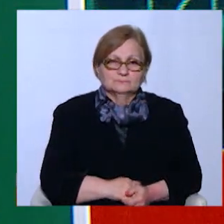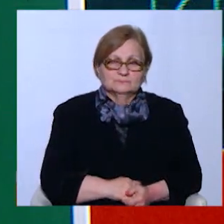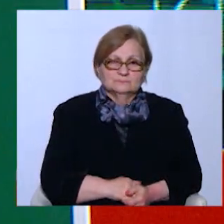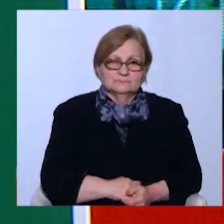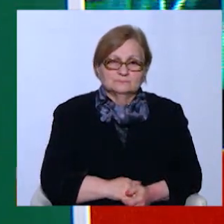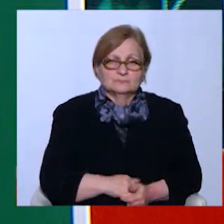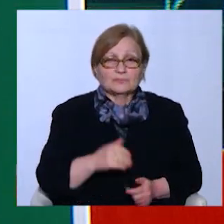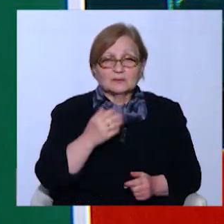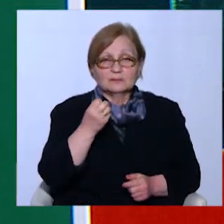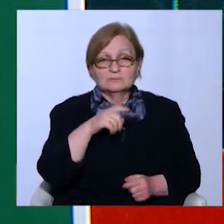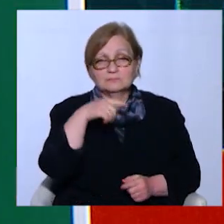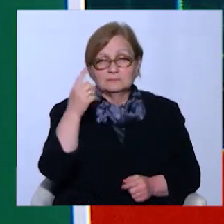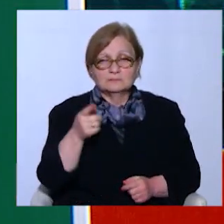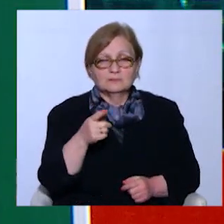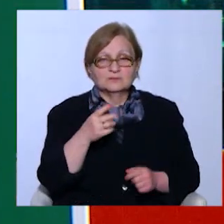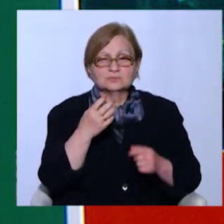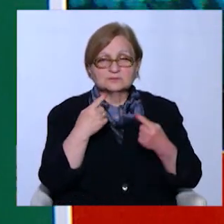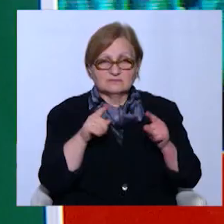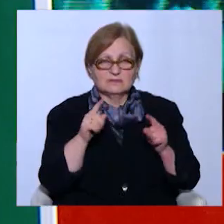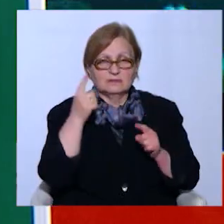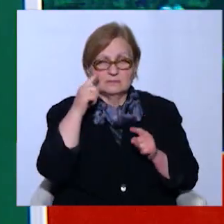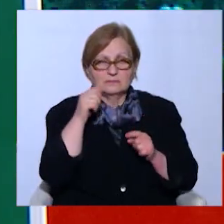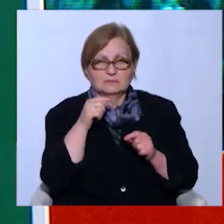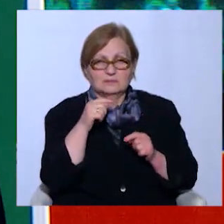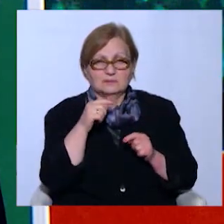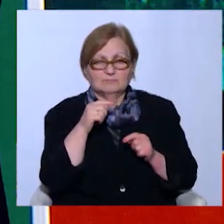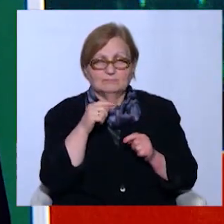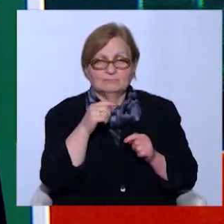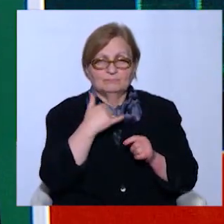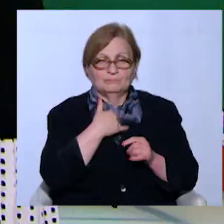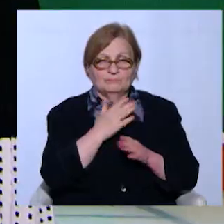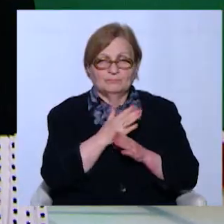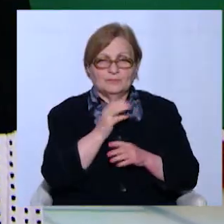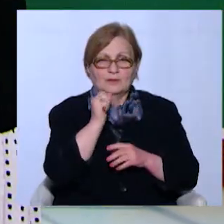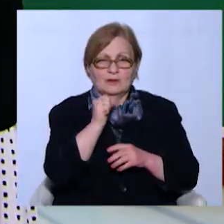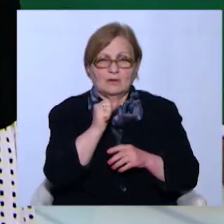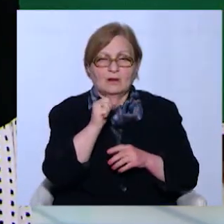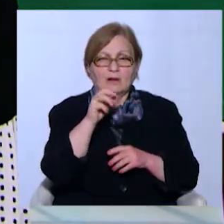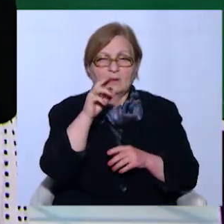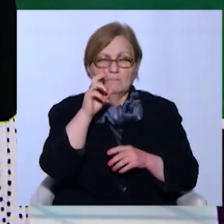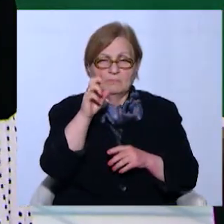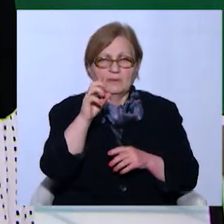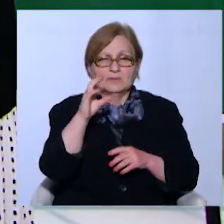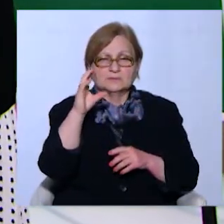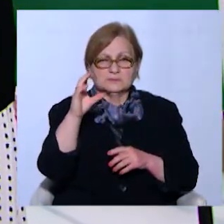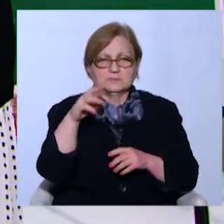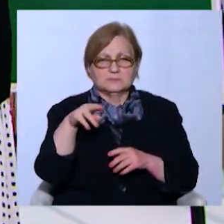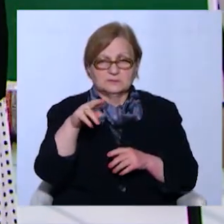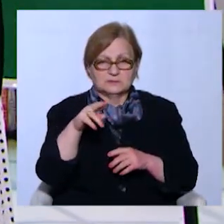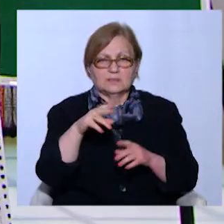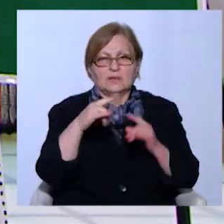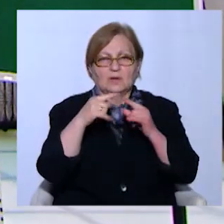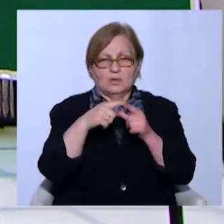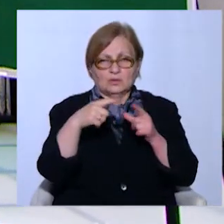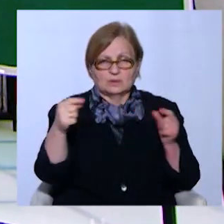ახლა შემდეგი ამოცანა, განვიხილოთ შემდეგი ამოცანა. ამოცანა არის ესეთი, რომ გვაქვს ABCD რომბი, ვიცით რომ ერთი კუთხე